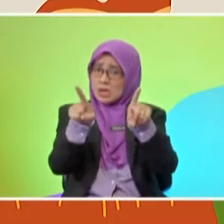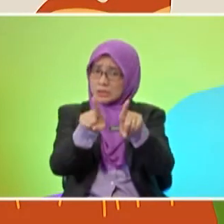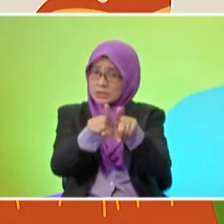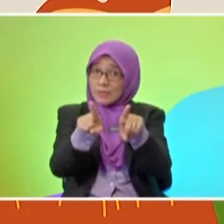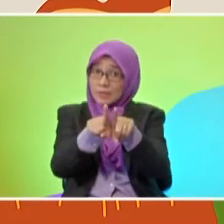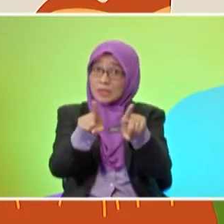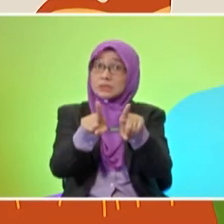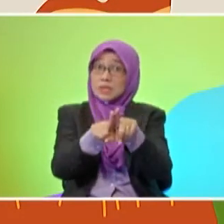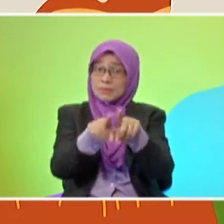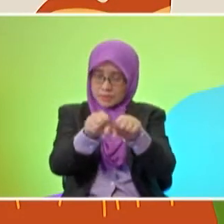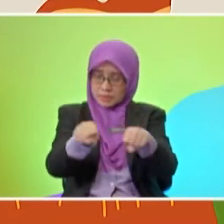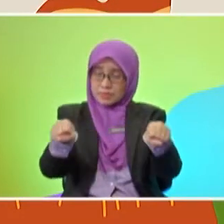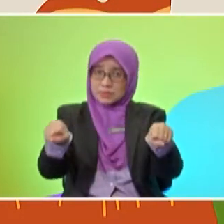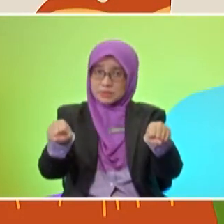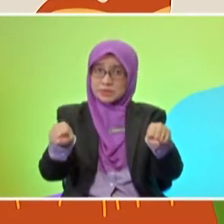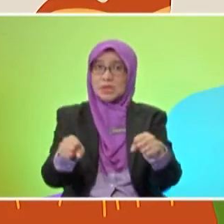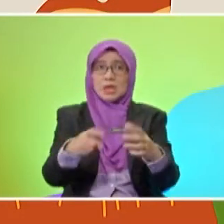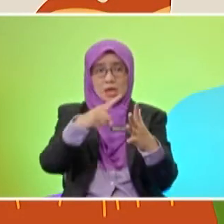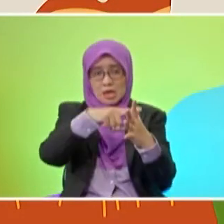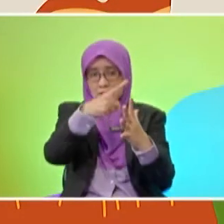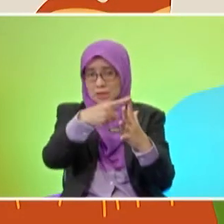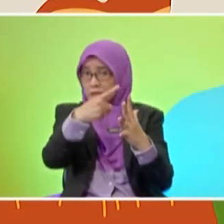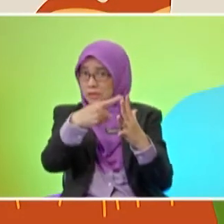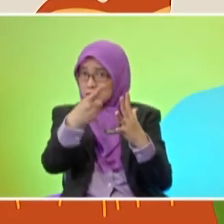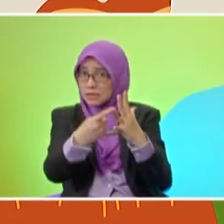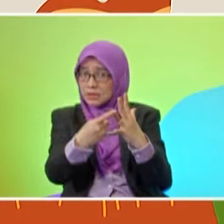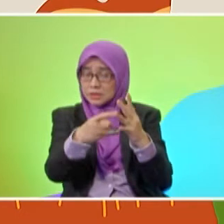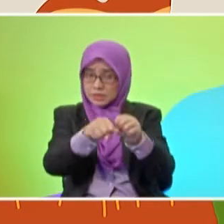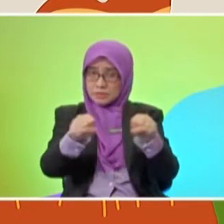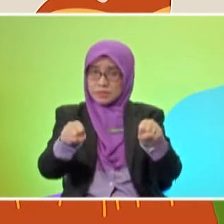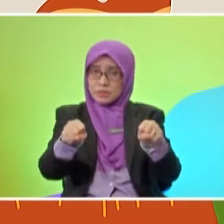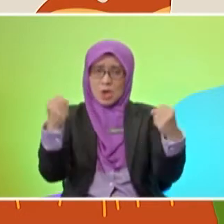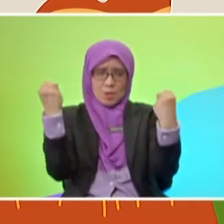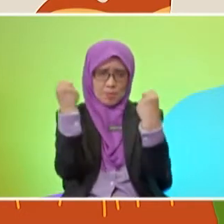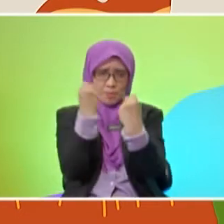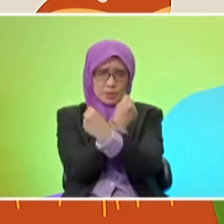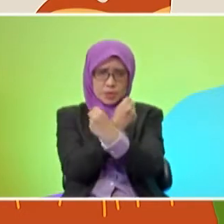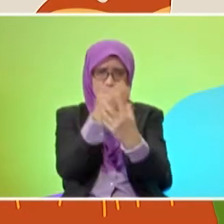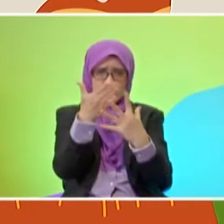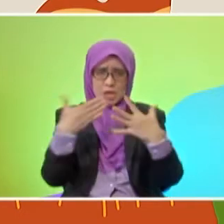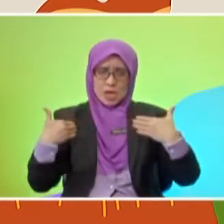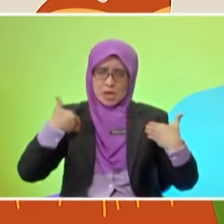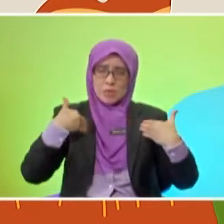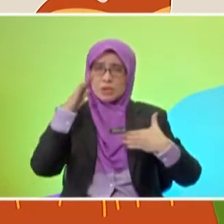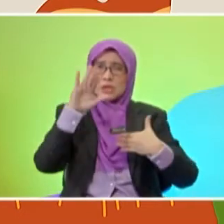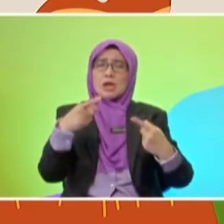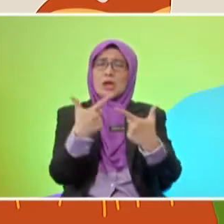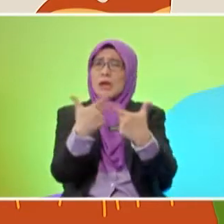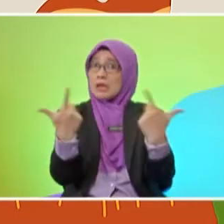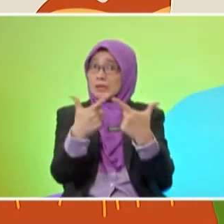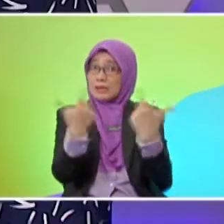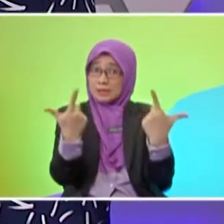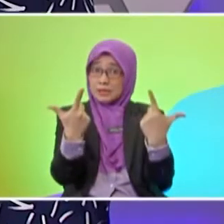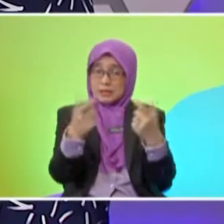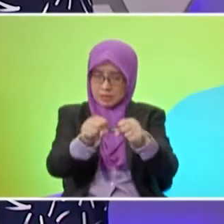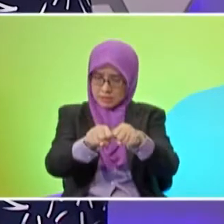adain hewan inches Isilah pulsanya antara hewan yang berlainan speeches akan